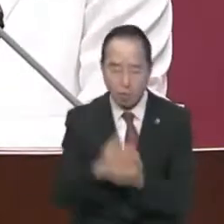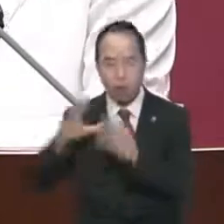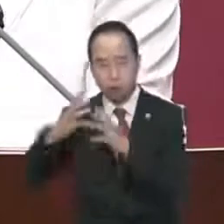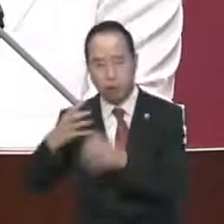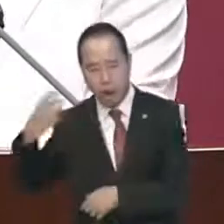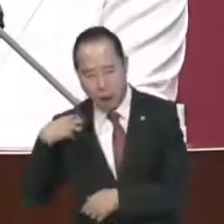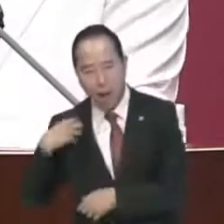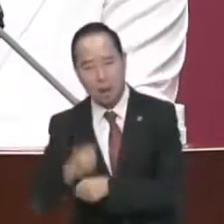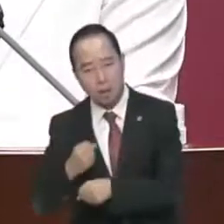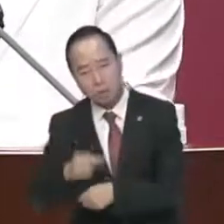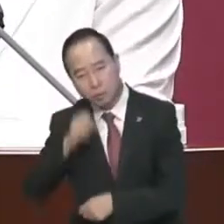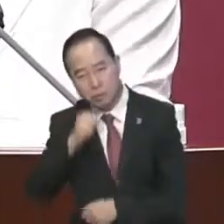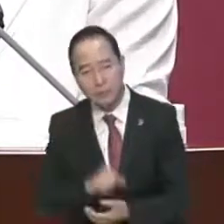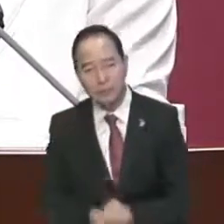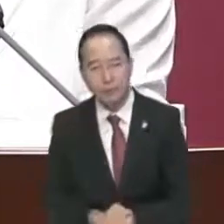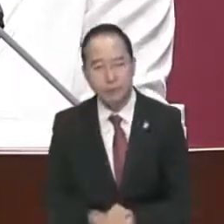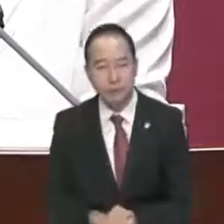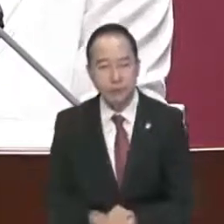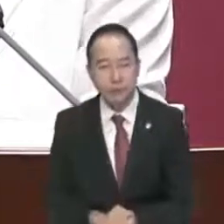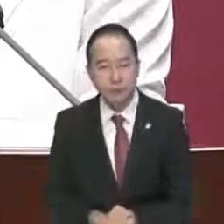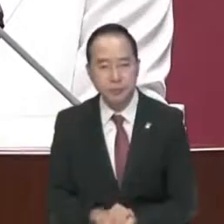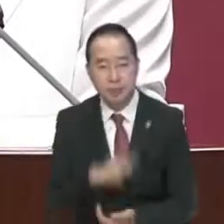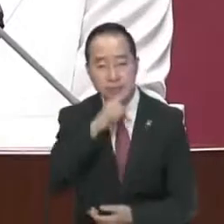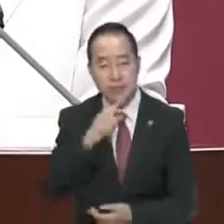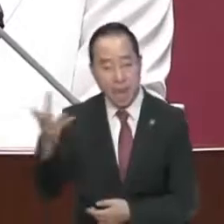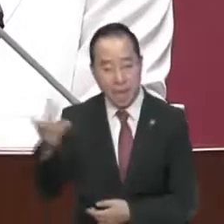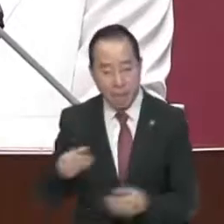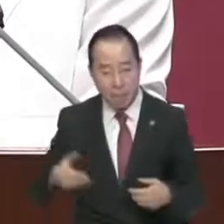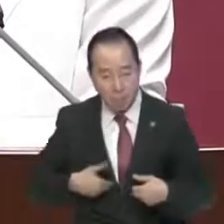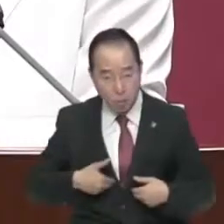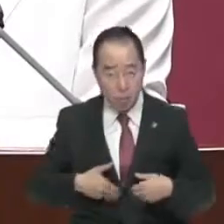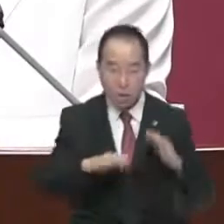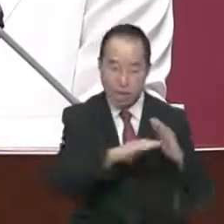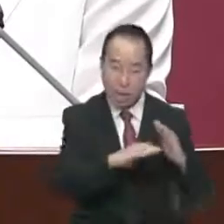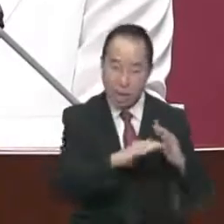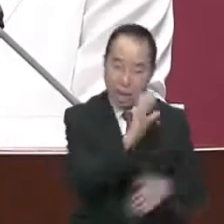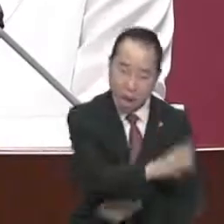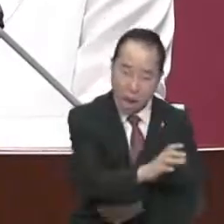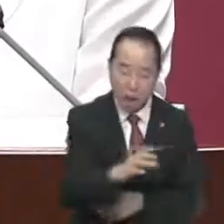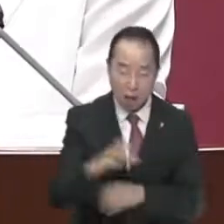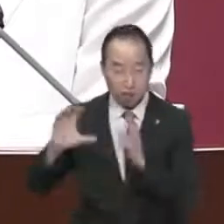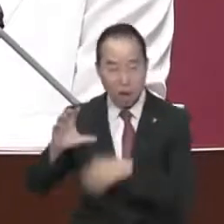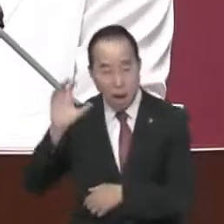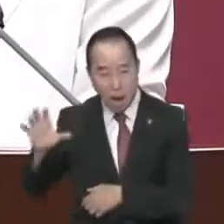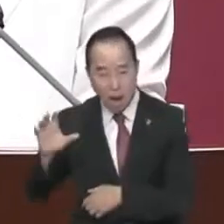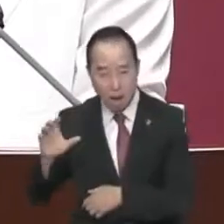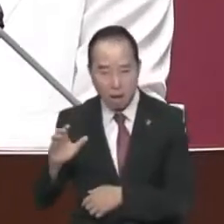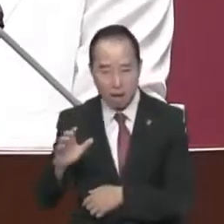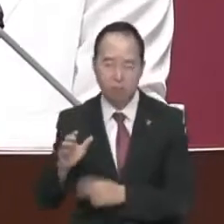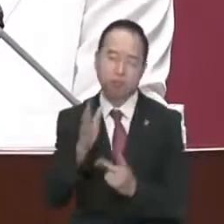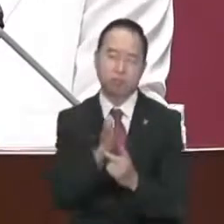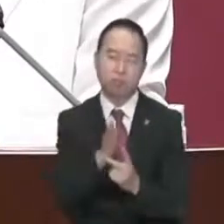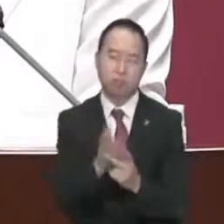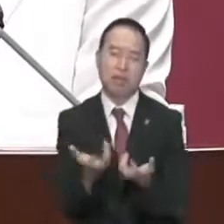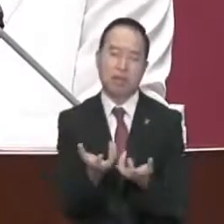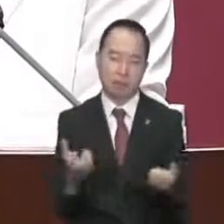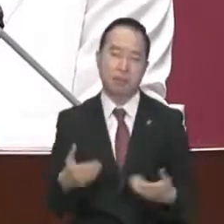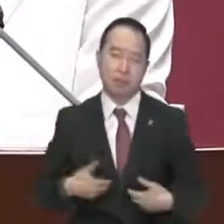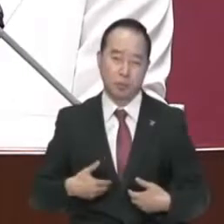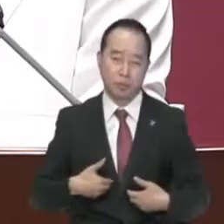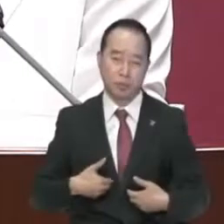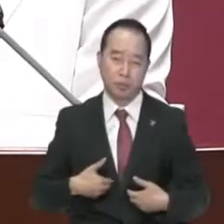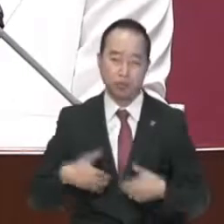져야 된다면 가계하고 국가하고 나누어서 져야 되겠죠. 고통을 분담해야지